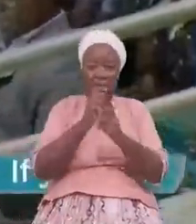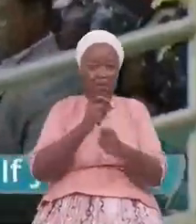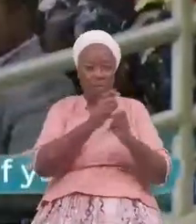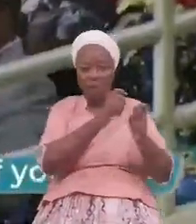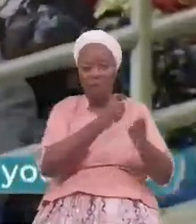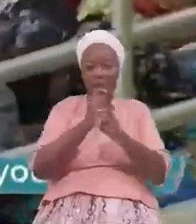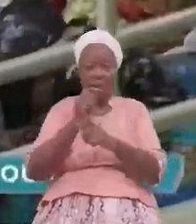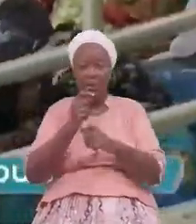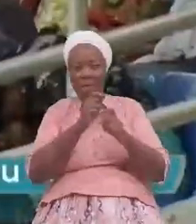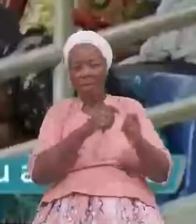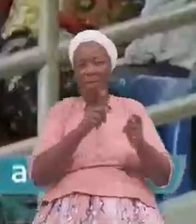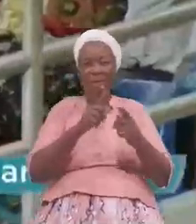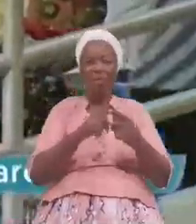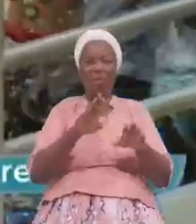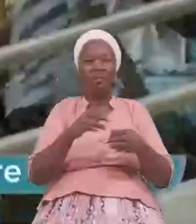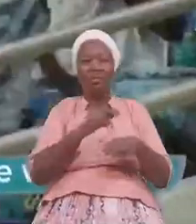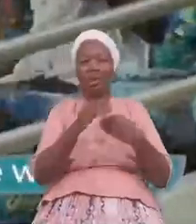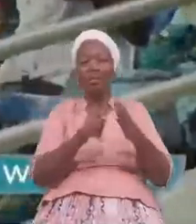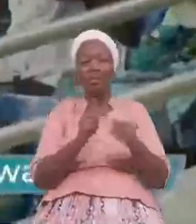des paquets de bénédictions, de miracles,